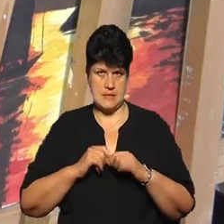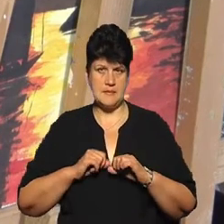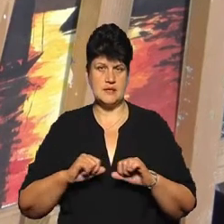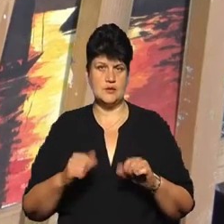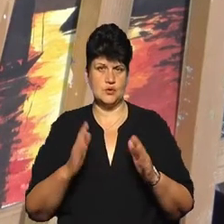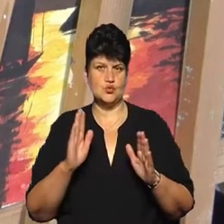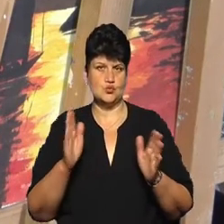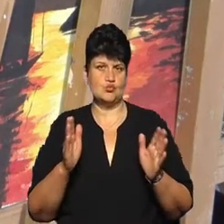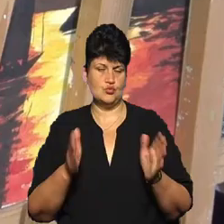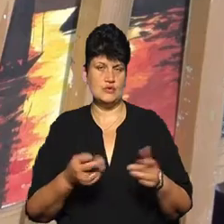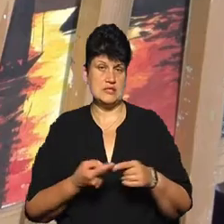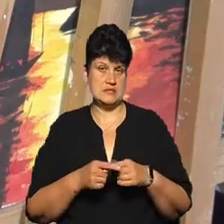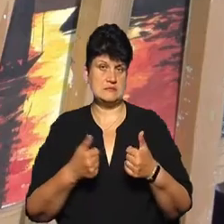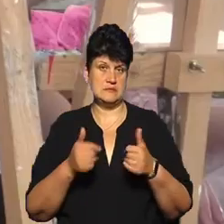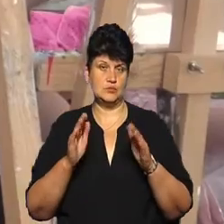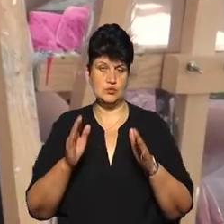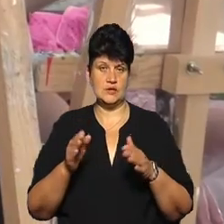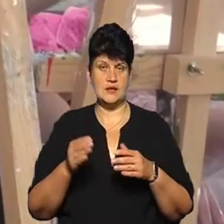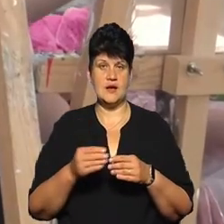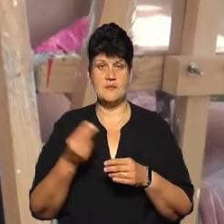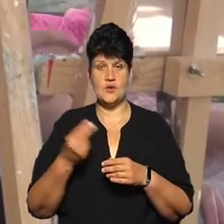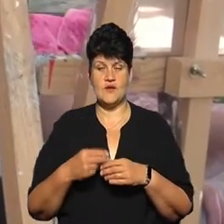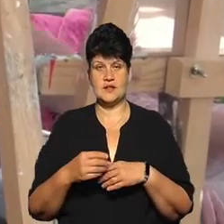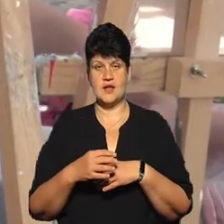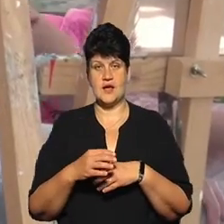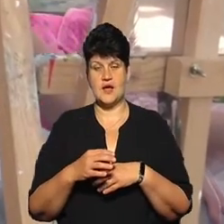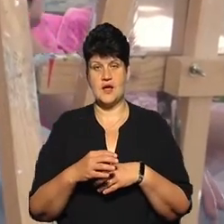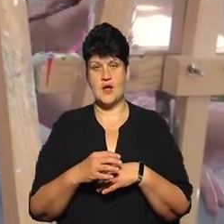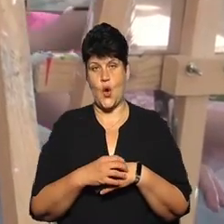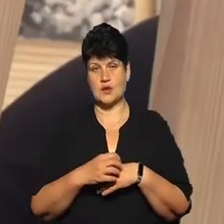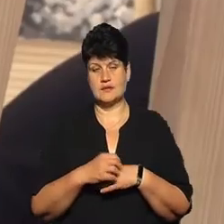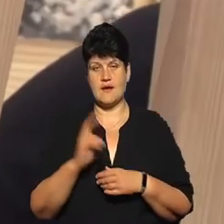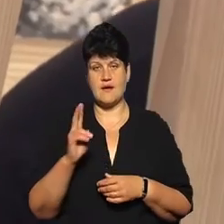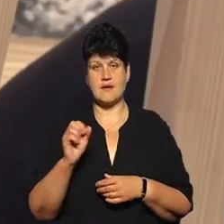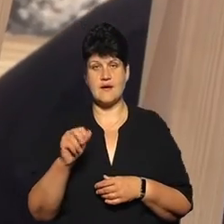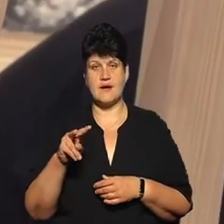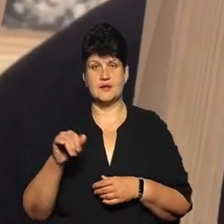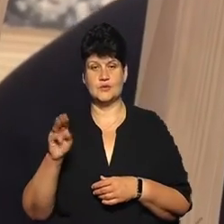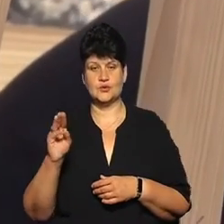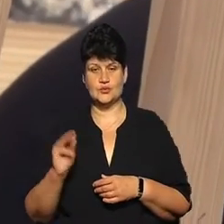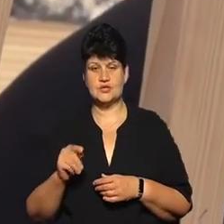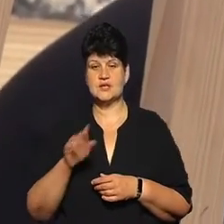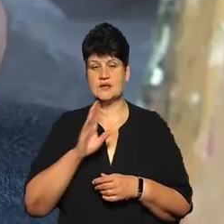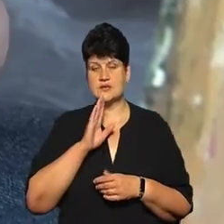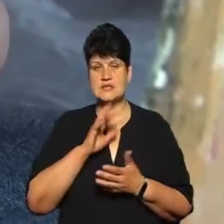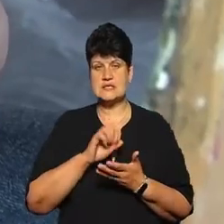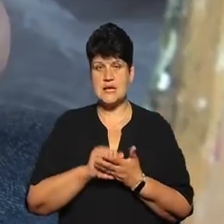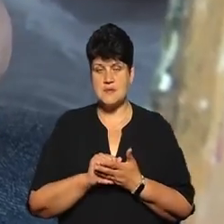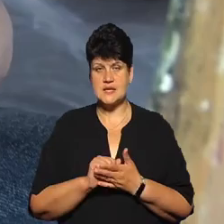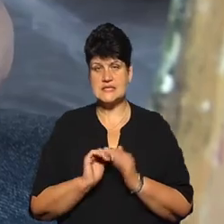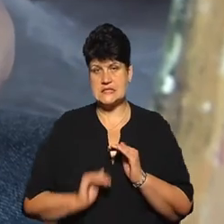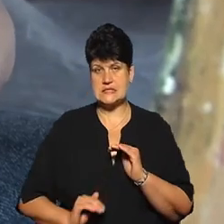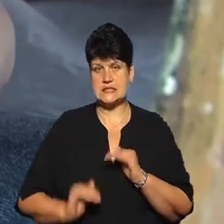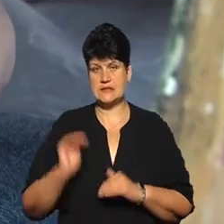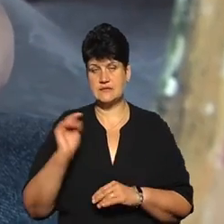буде дуже класно намалювати кота Калуш. Ксенія Гаврилова з Миколаєва малюванням займається з дитинства. Каже, цьому її